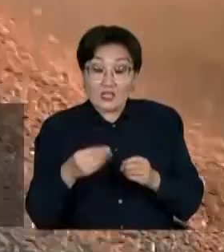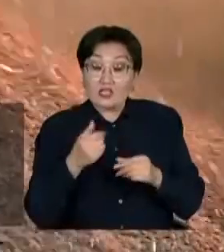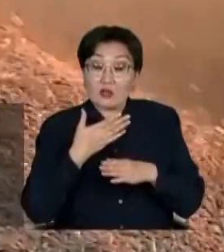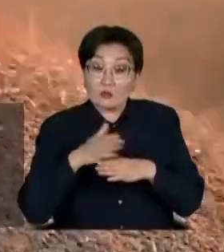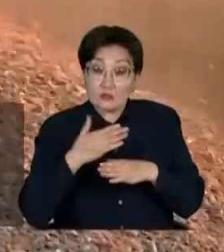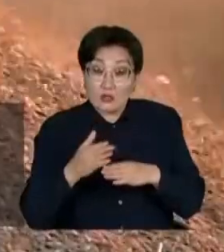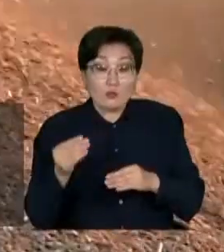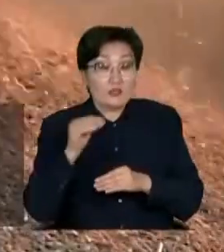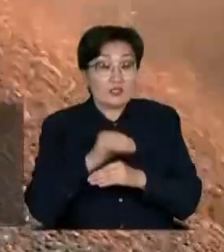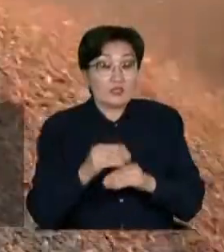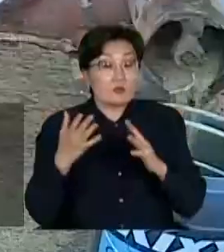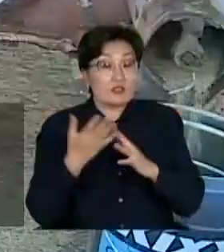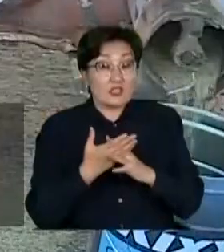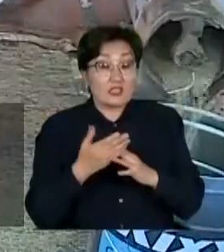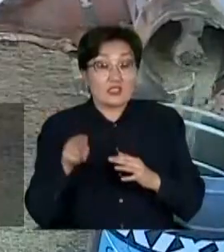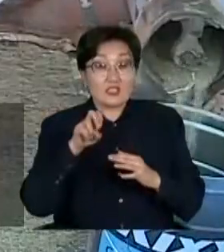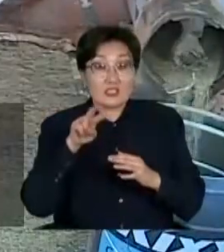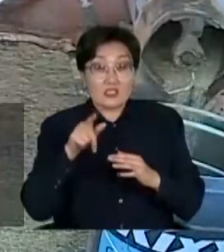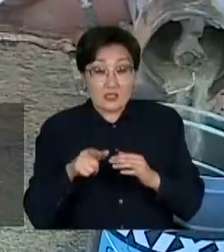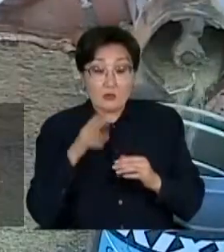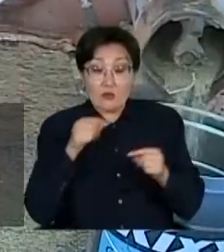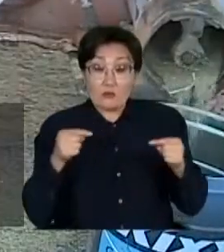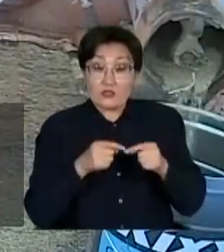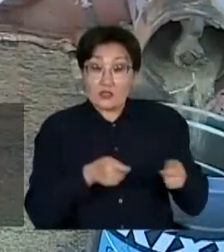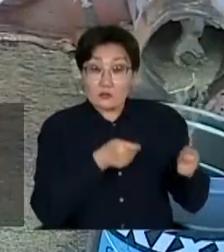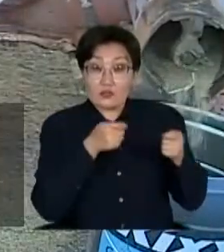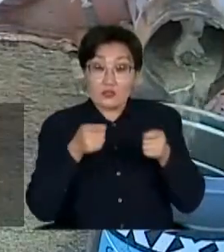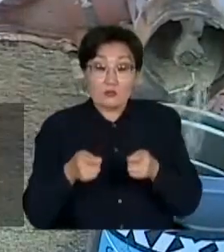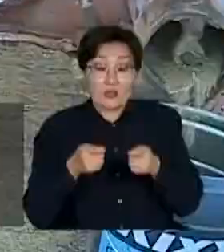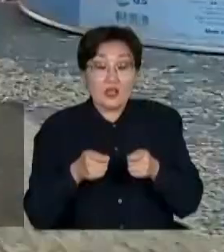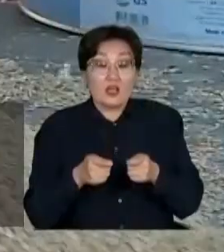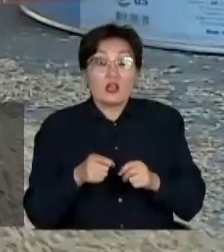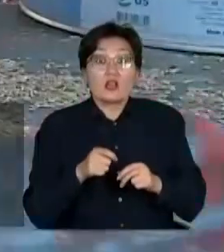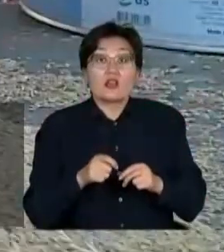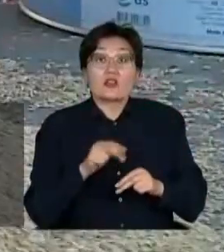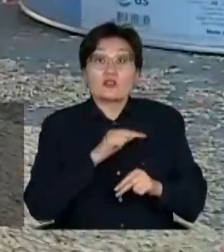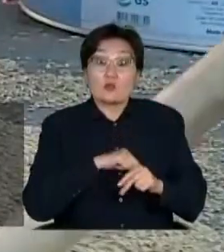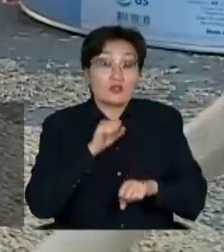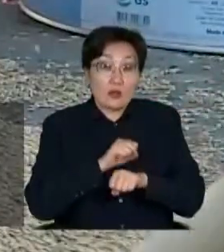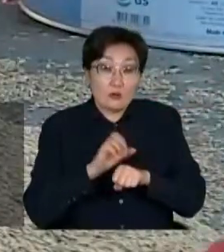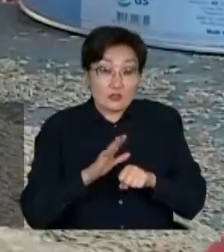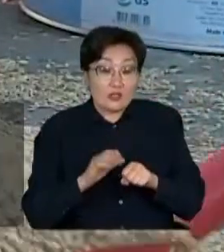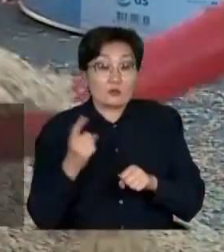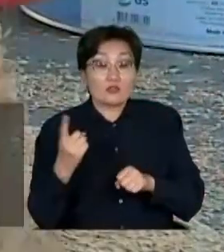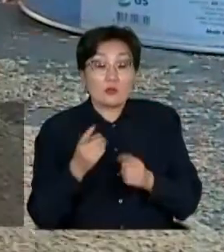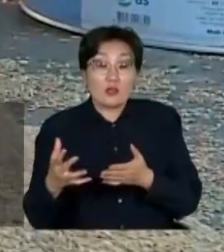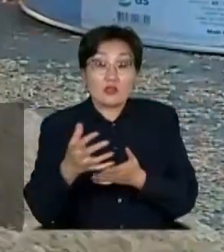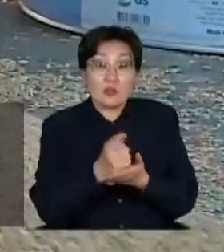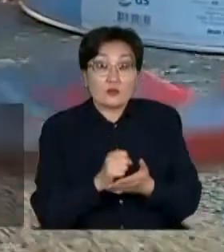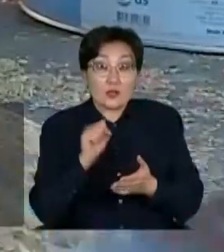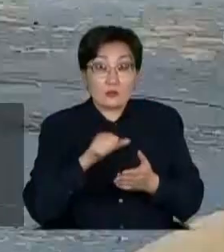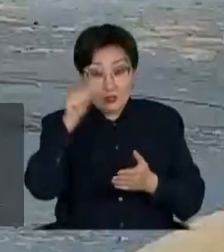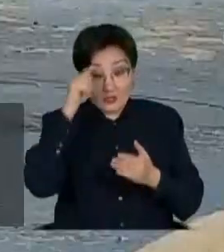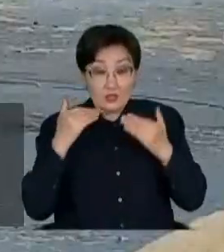бөлінген. Оған қоса жеңілдетілген дизель отыны уақытылы жеткізіліп, ел қамбасы еселеніп жатыр. Сыр өңірінде күрішке алғашқы орақ тамыз айының